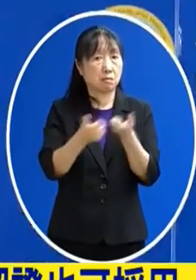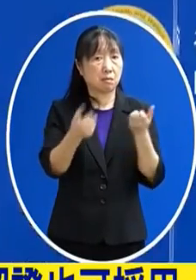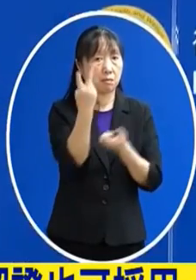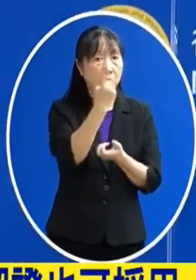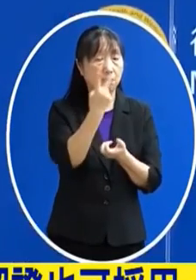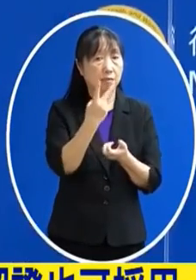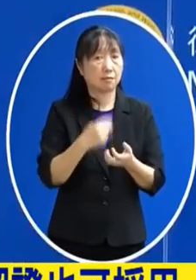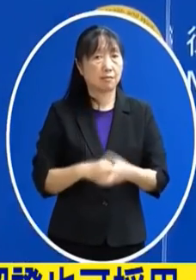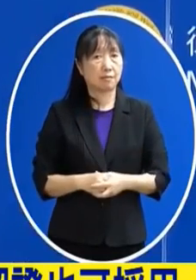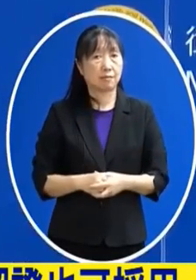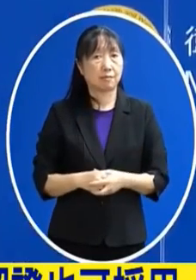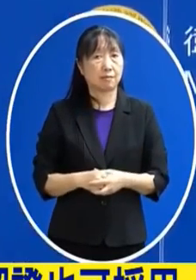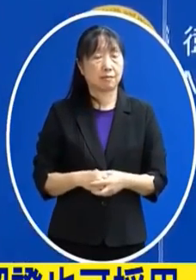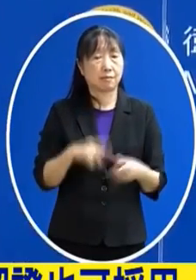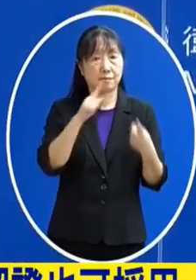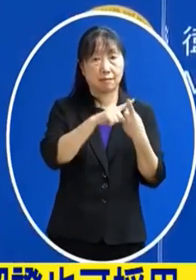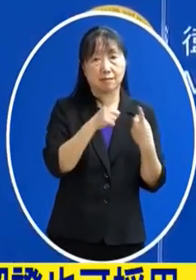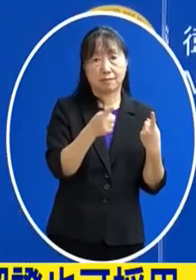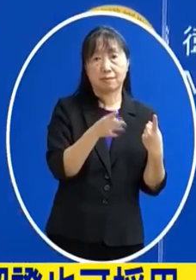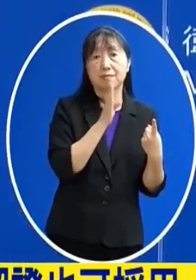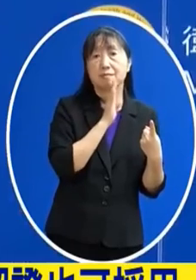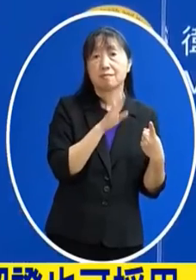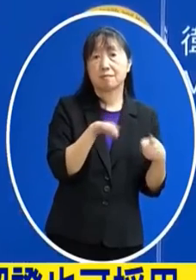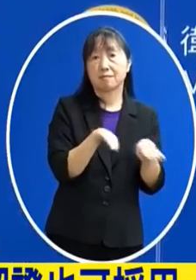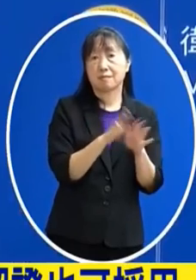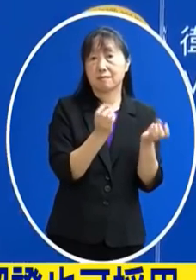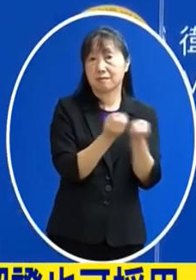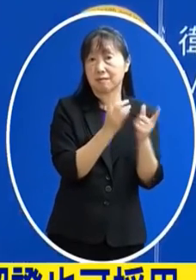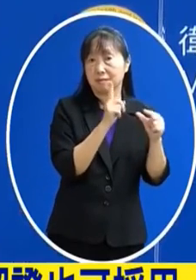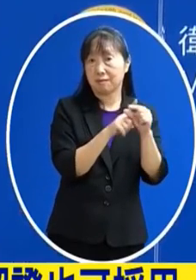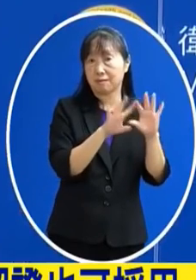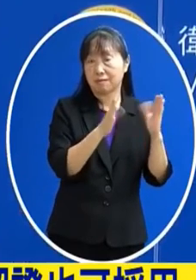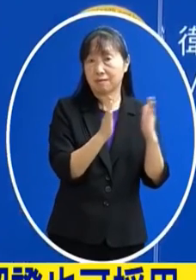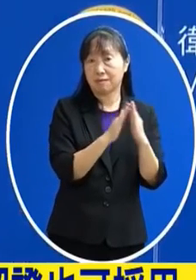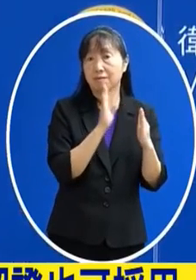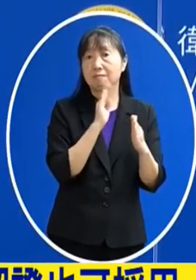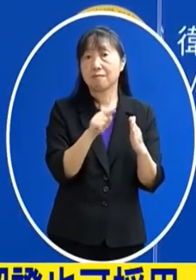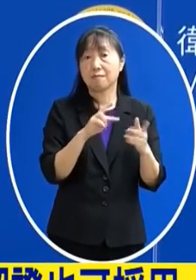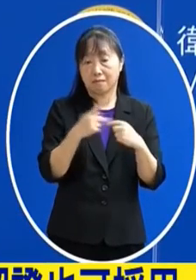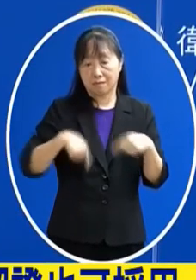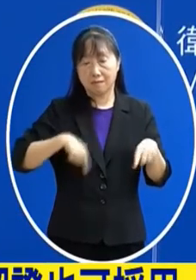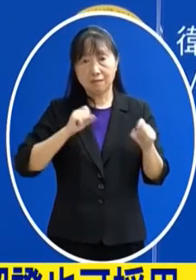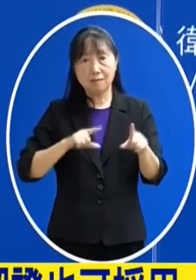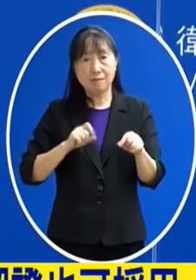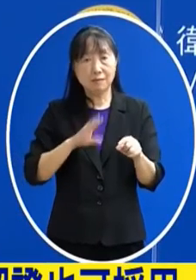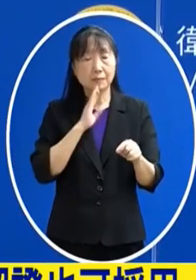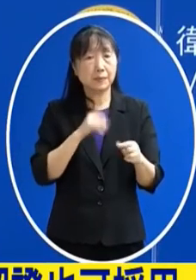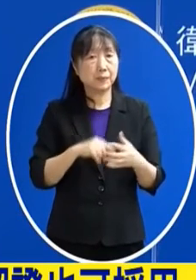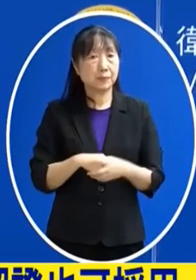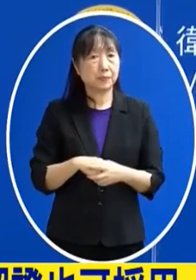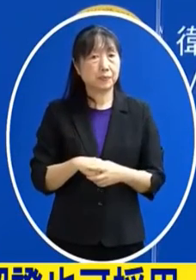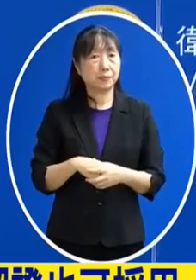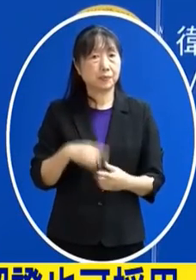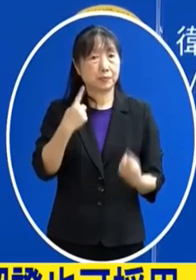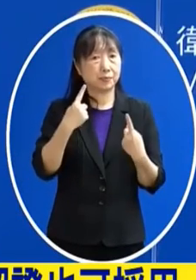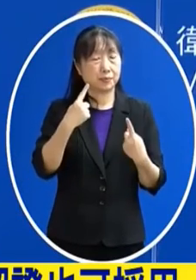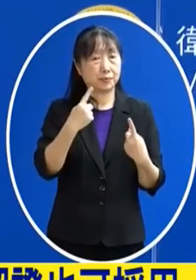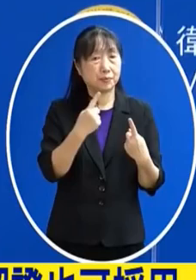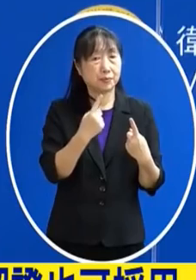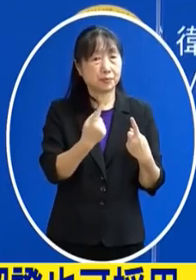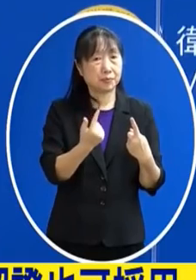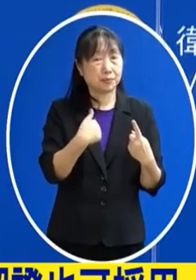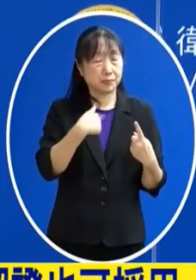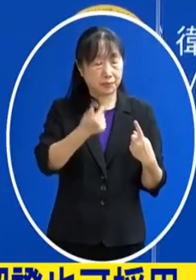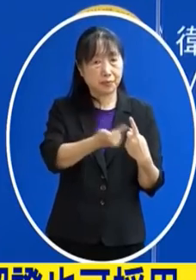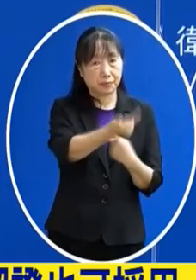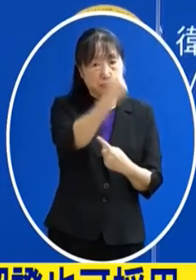种哈，一种它的一个开发中国家的部分的话，它是有些有其他的跟我们不一样的厂来供应的话，它可能会比较早一点点。